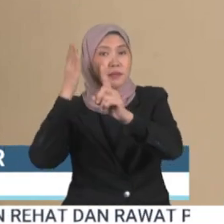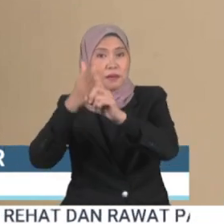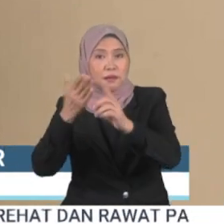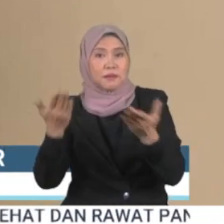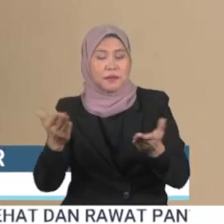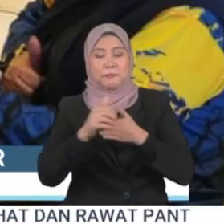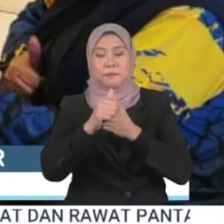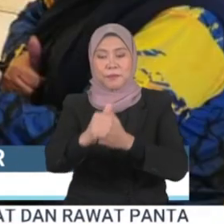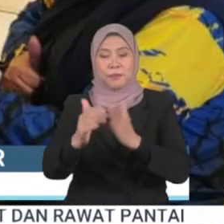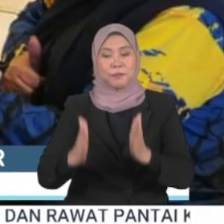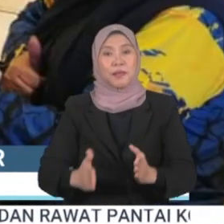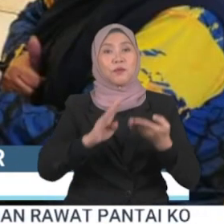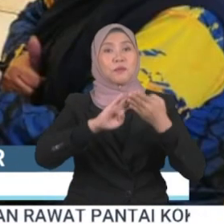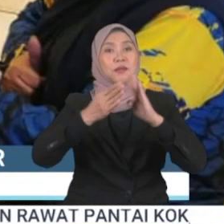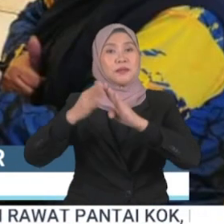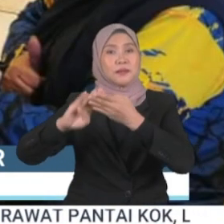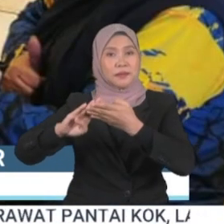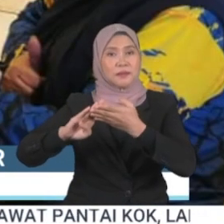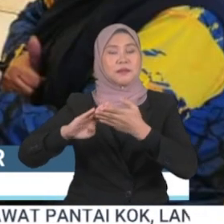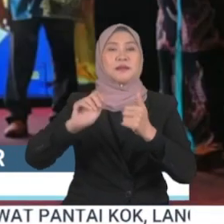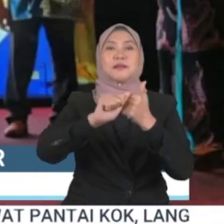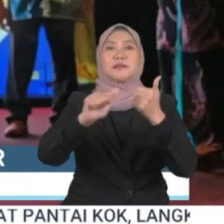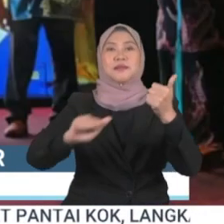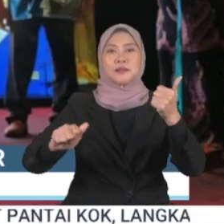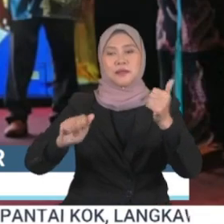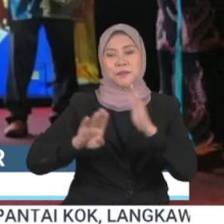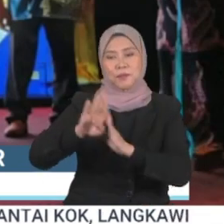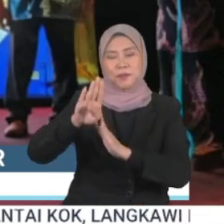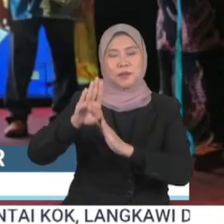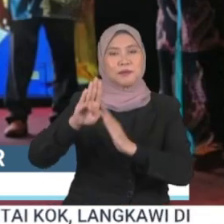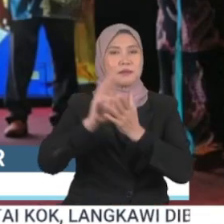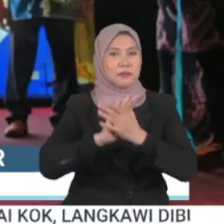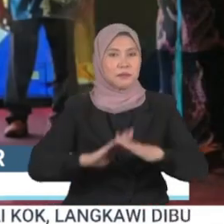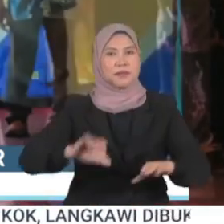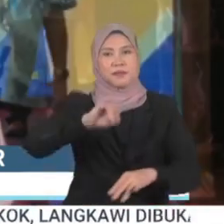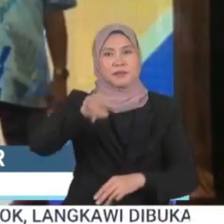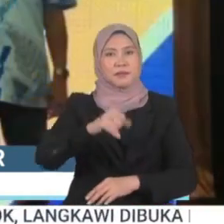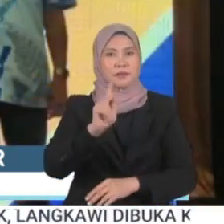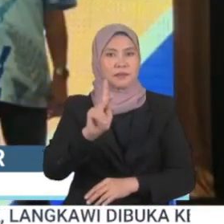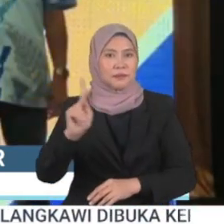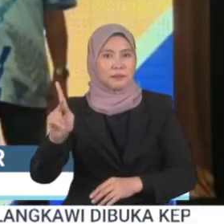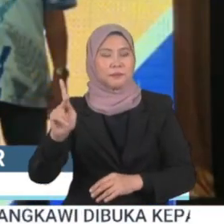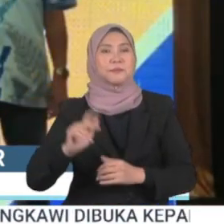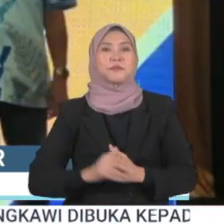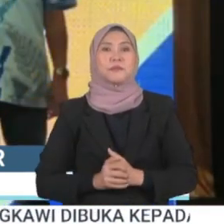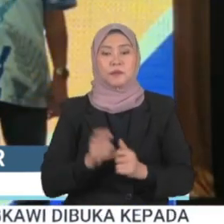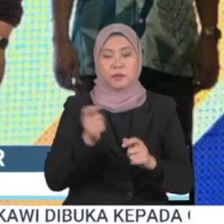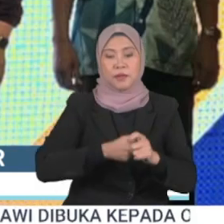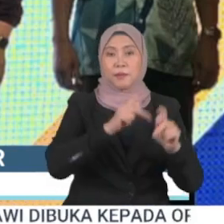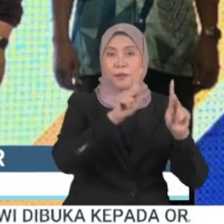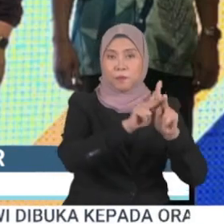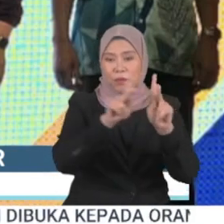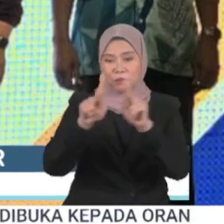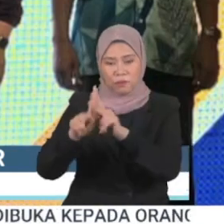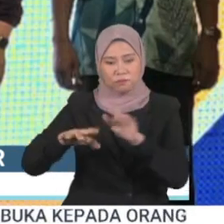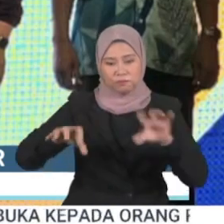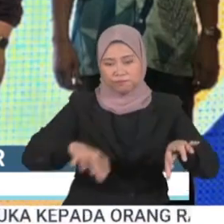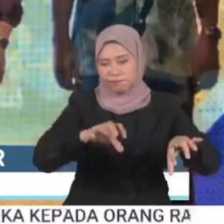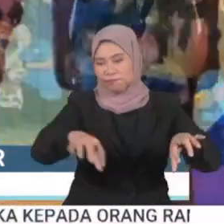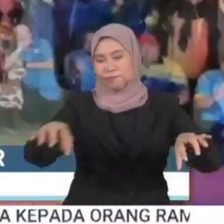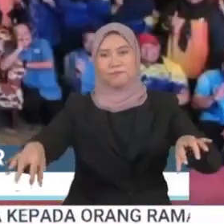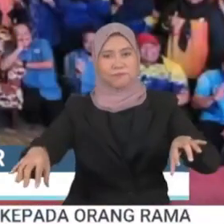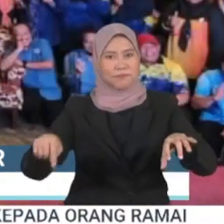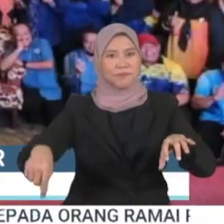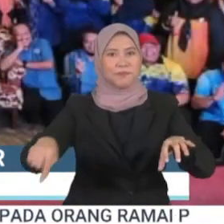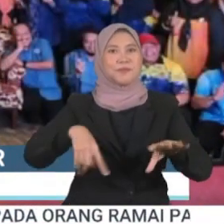adalah pemimpin komuniti termasuk jawatankuasa pembangunan dan keselamatan Kampung setiap Kampung terlibat program local